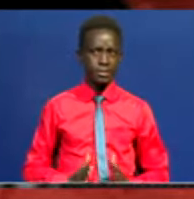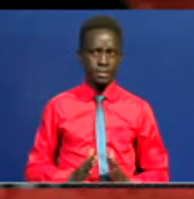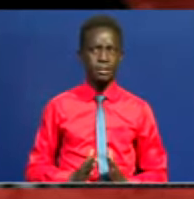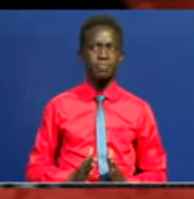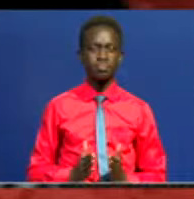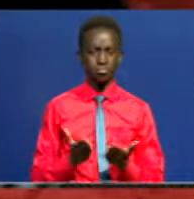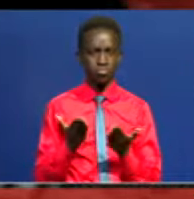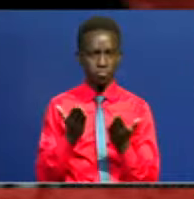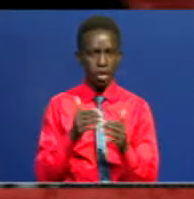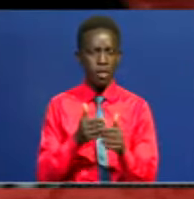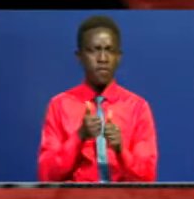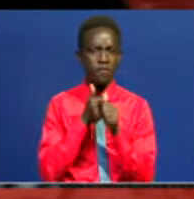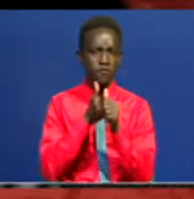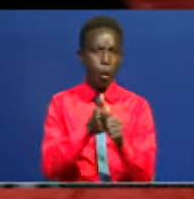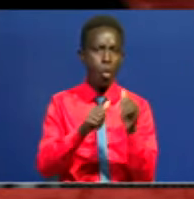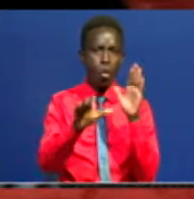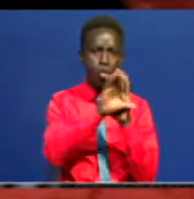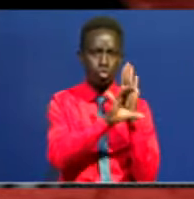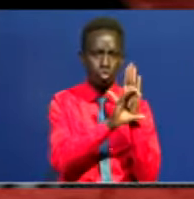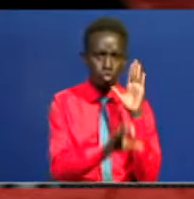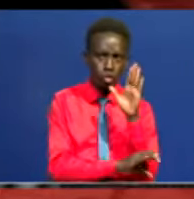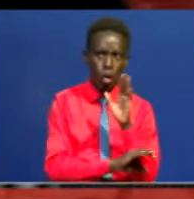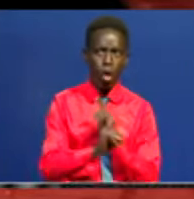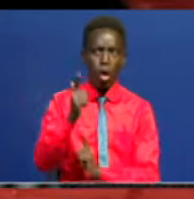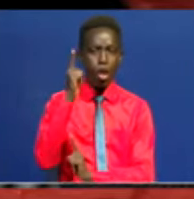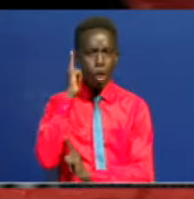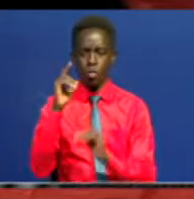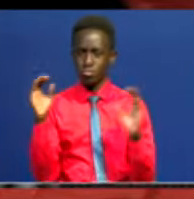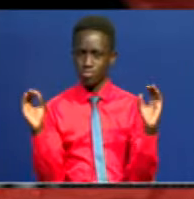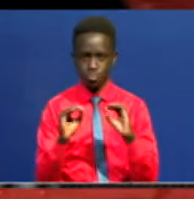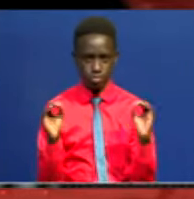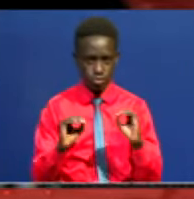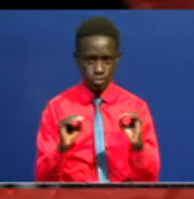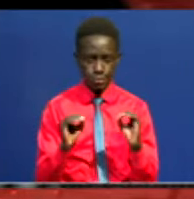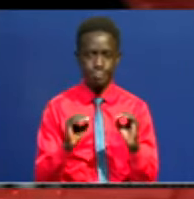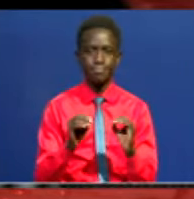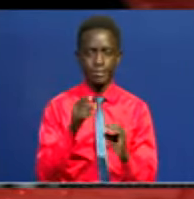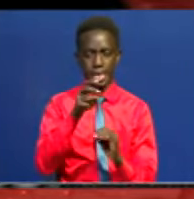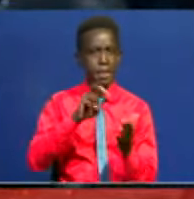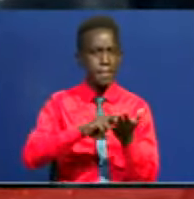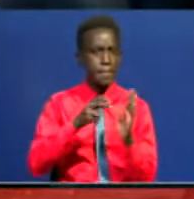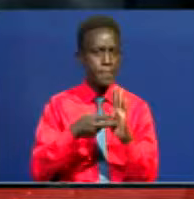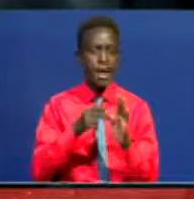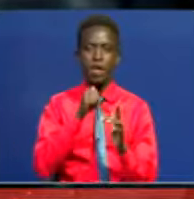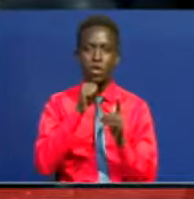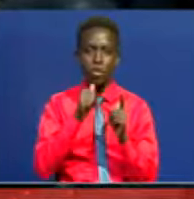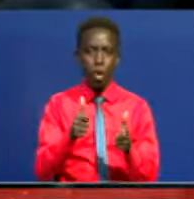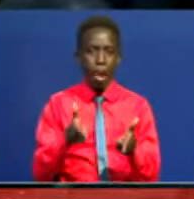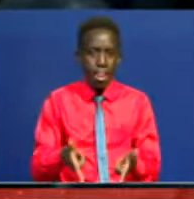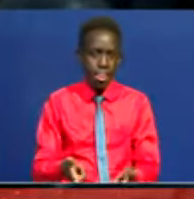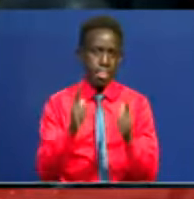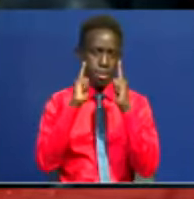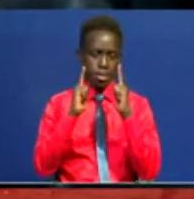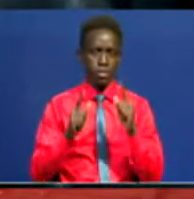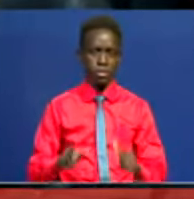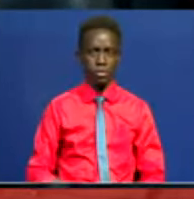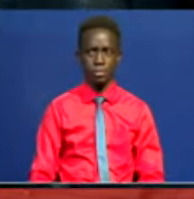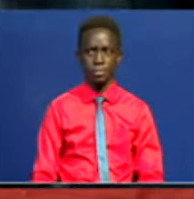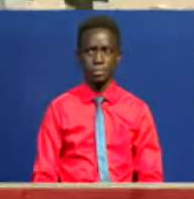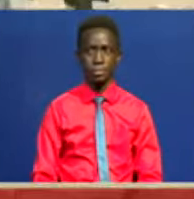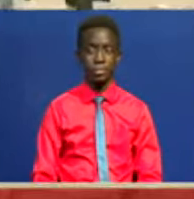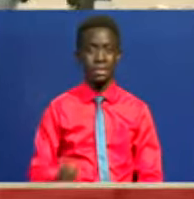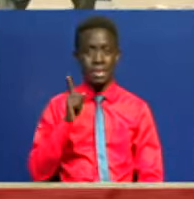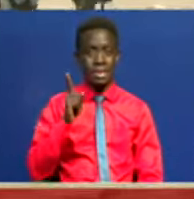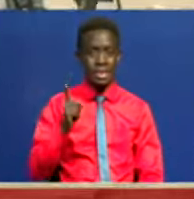the constitution and the law and is therefore unconstitutional, illegal and invalid. Jaji huyo pia alizuia kupelekwa